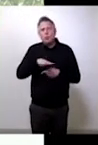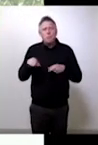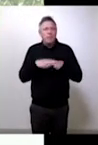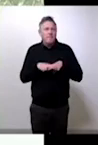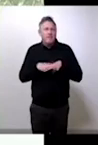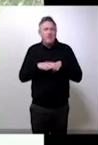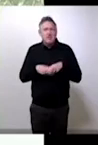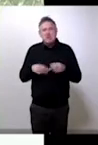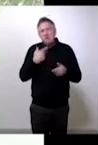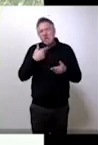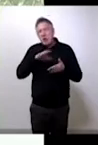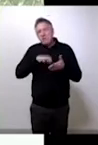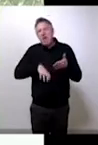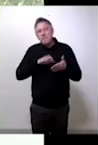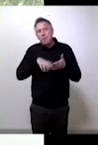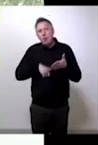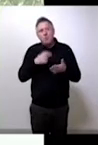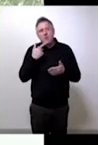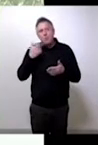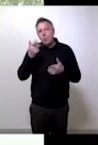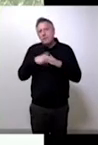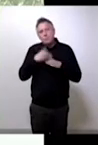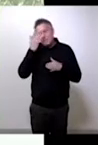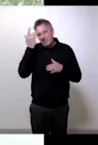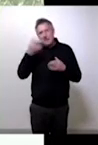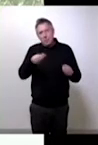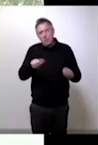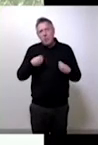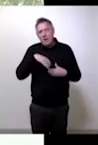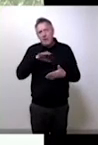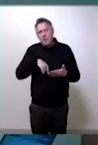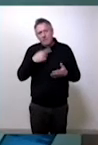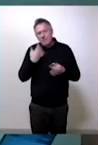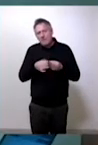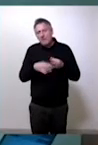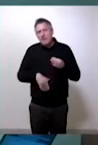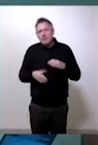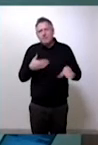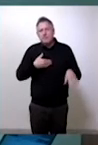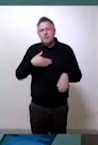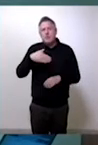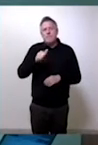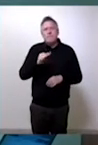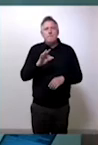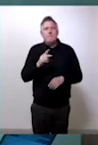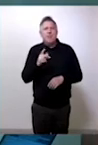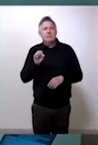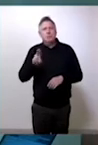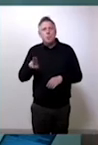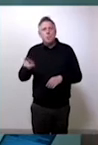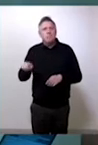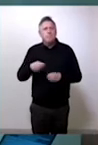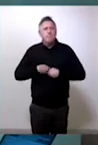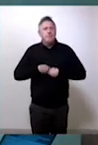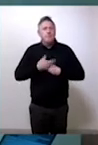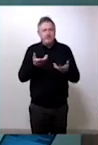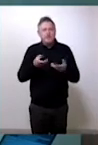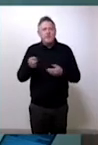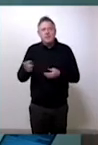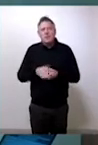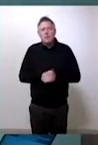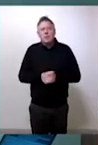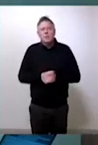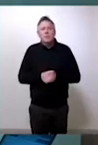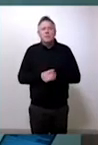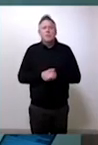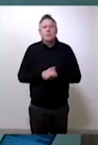début de l'été. Deuxième axe important, mais je laisserai Mathieu revenir dessus par ailleurs, c'est le fait de poursuivre et accentuer le contrôle